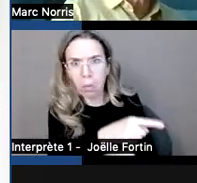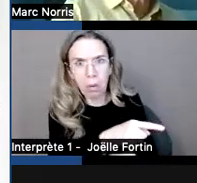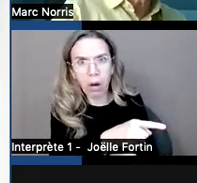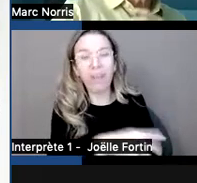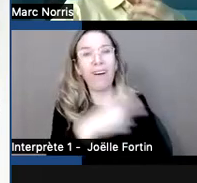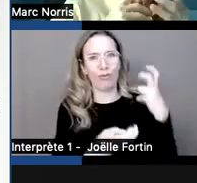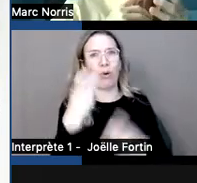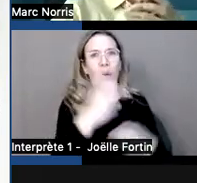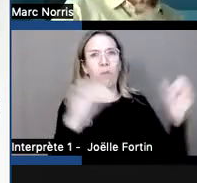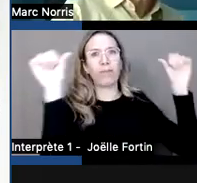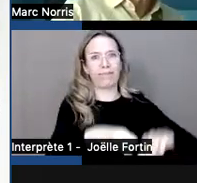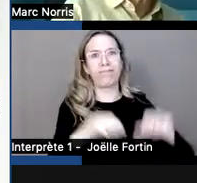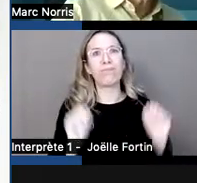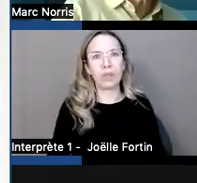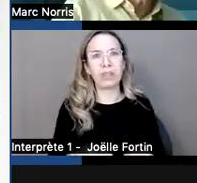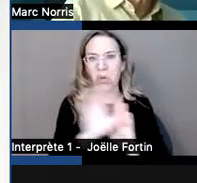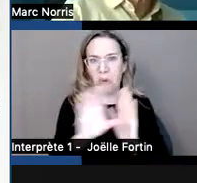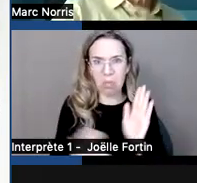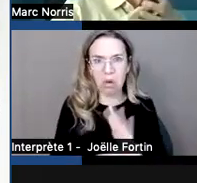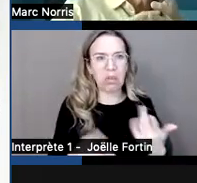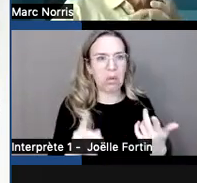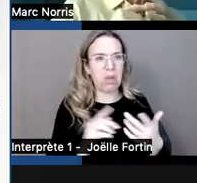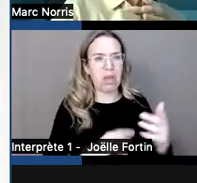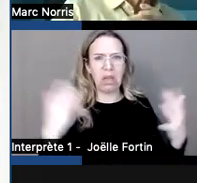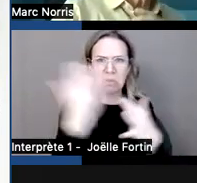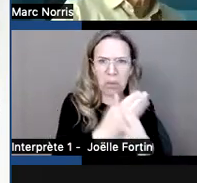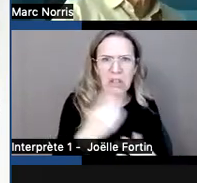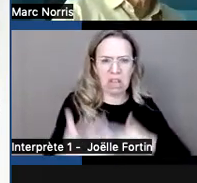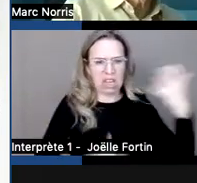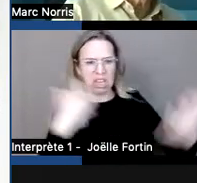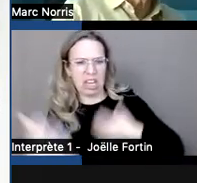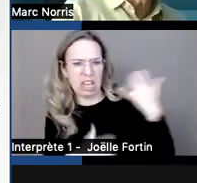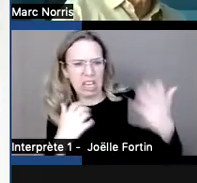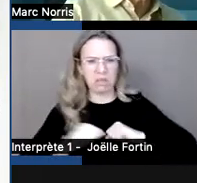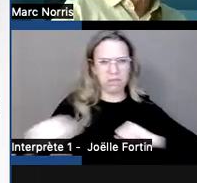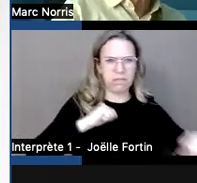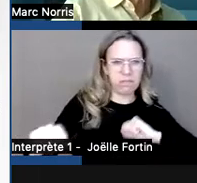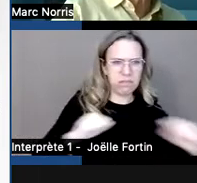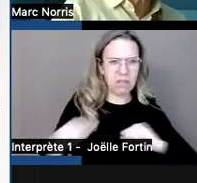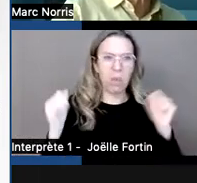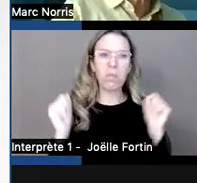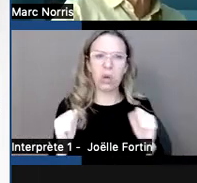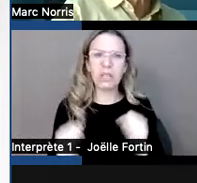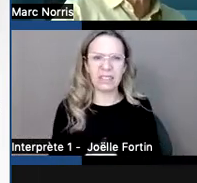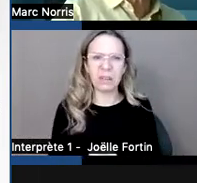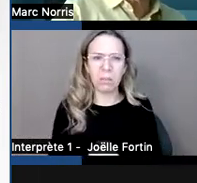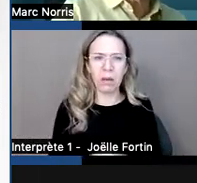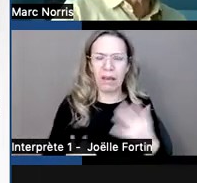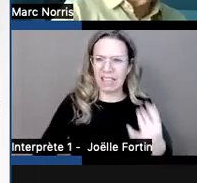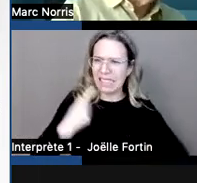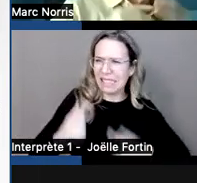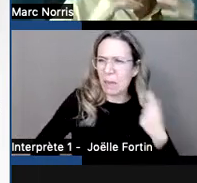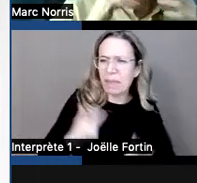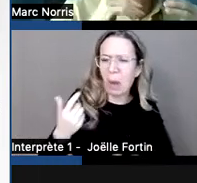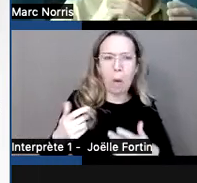troubles du comportement, perturbateurs, des cris, agitation, déambulation. Il y a une augmentation des symptômes